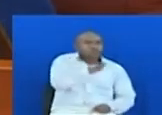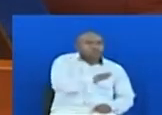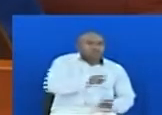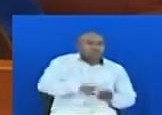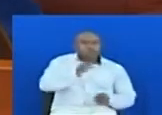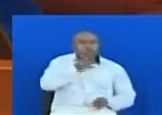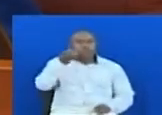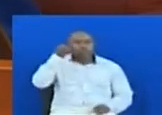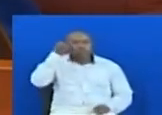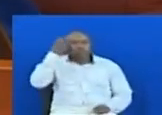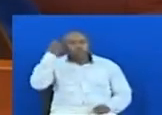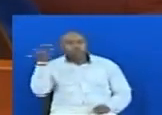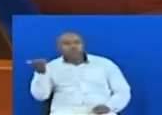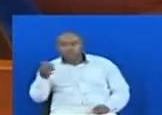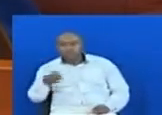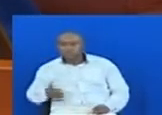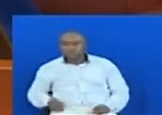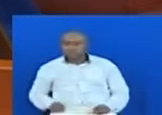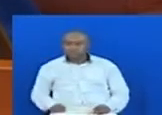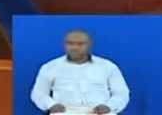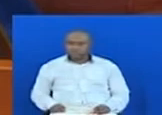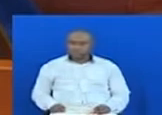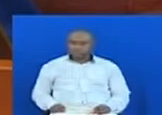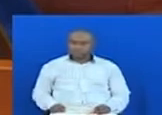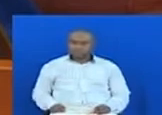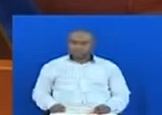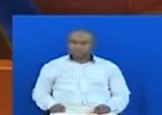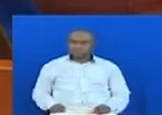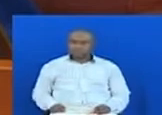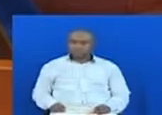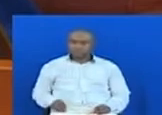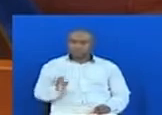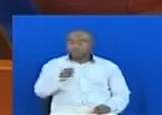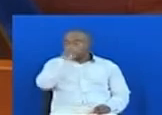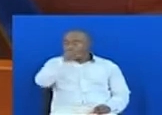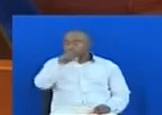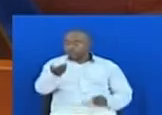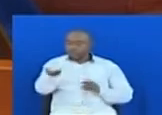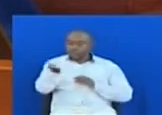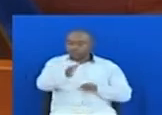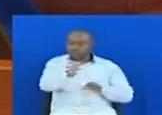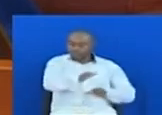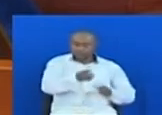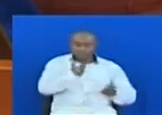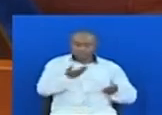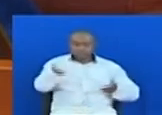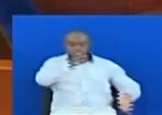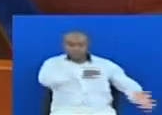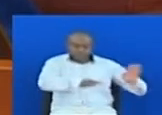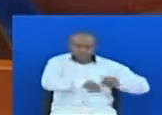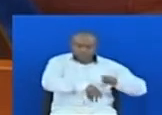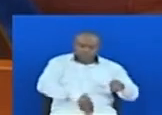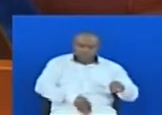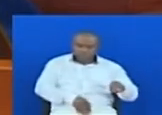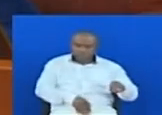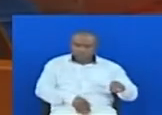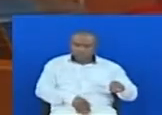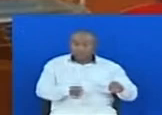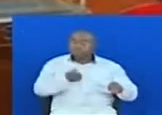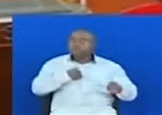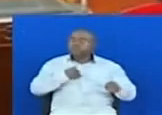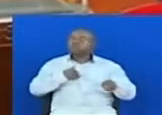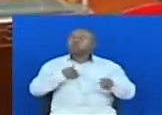leo na kadhalika. Hata watu walipopoteza maisha na kuanza kuzikwa kusikoeleweka na kadhalika, tulipiga kelele